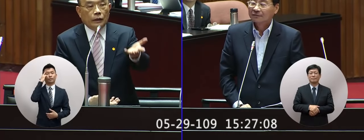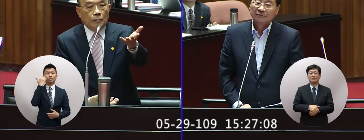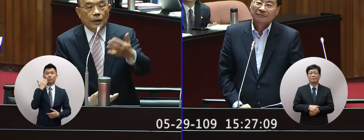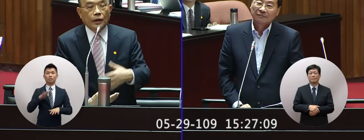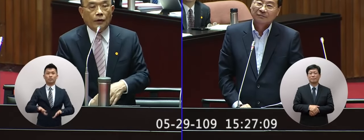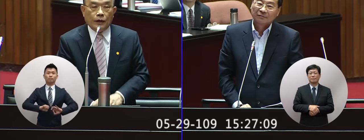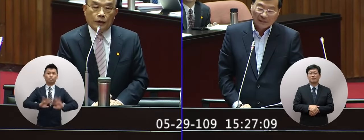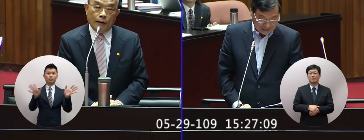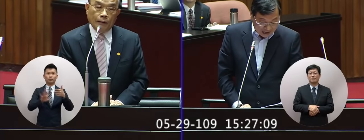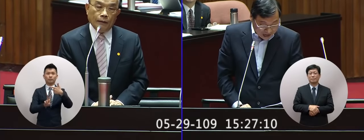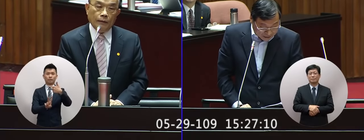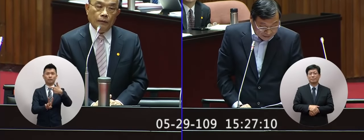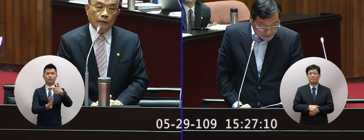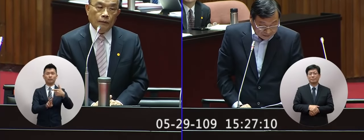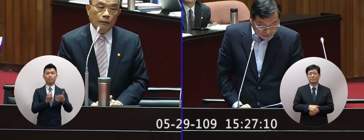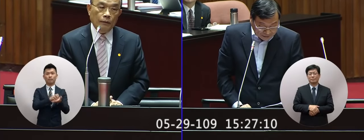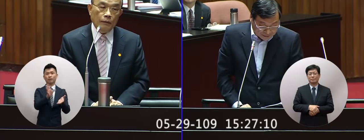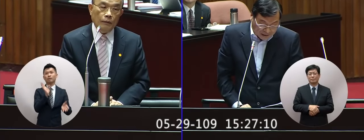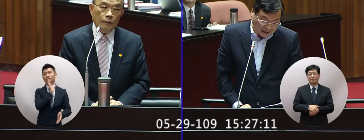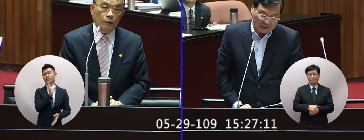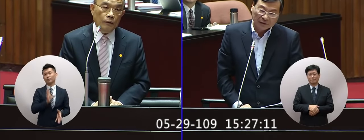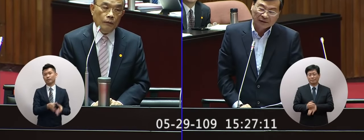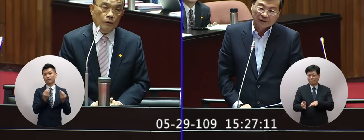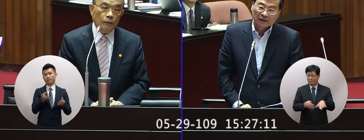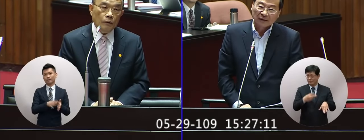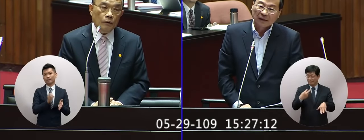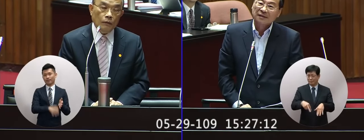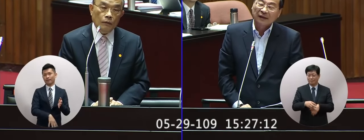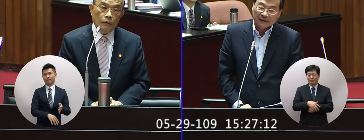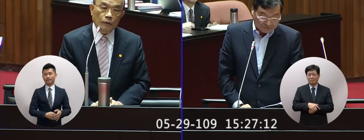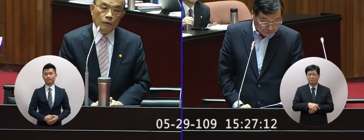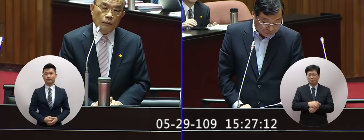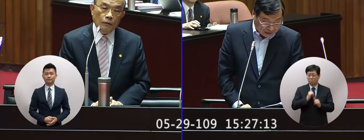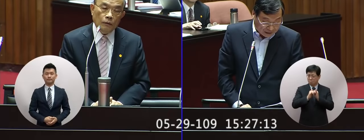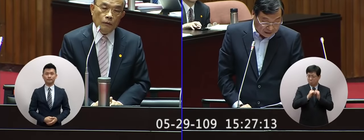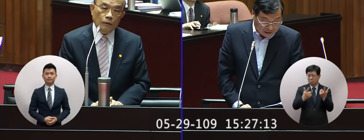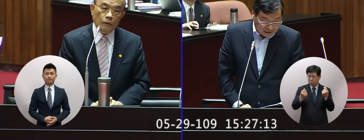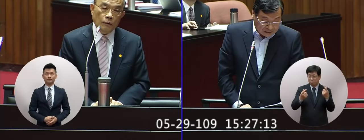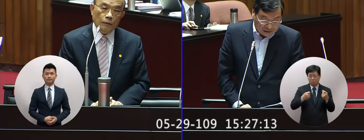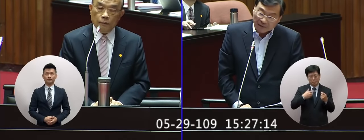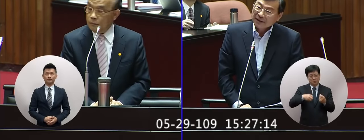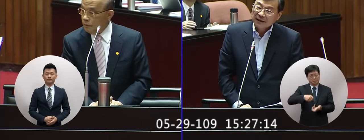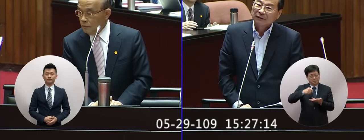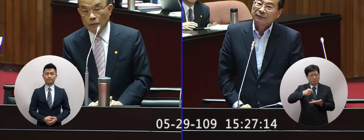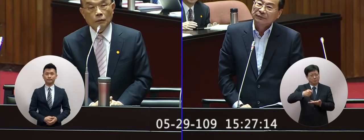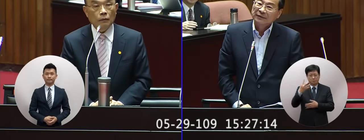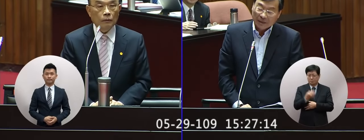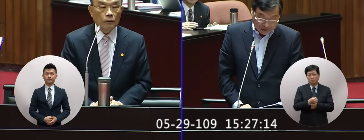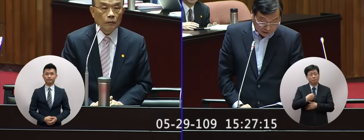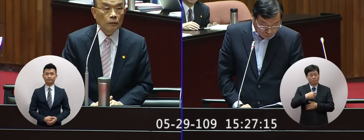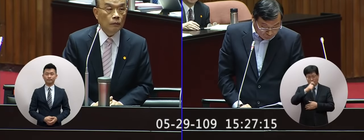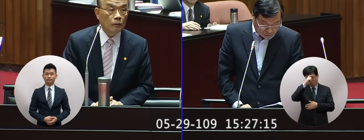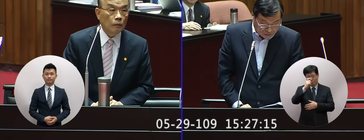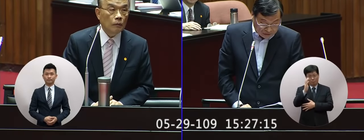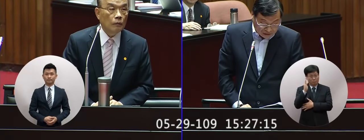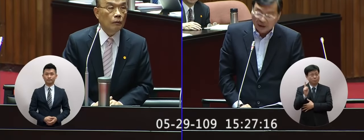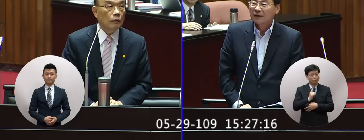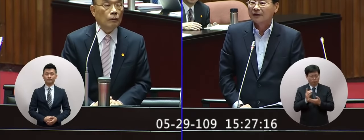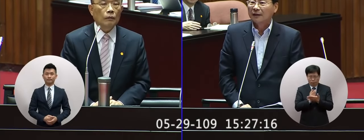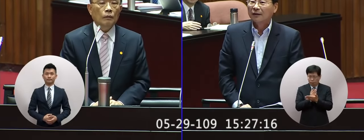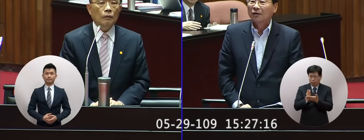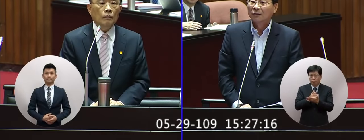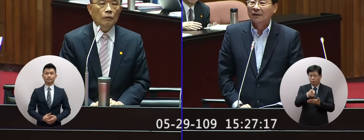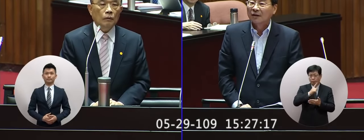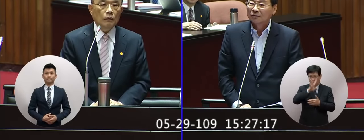进公共，都免6月2号。 好，另外就是各界也在呼吁了，希望政府在评估